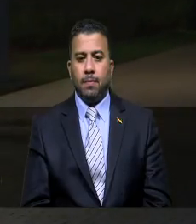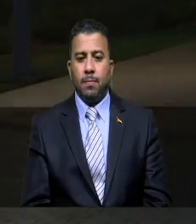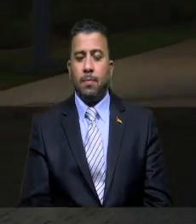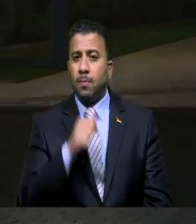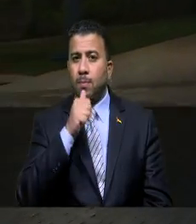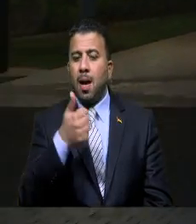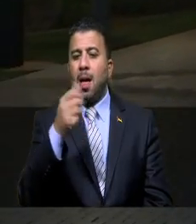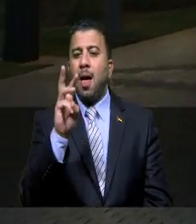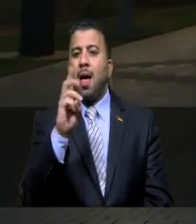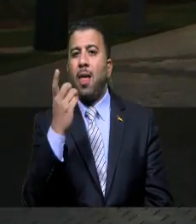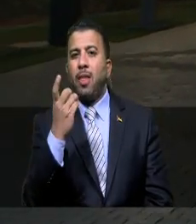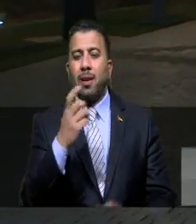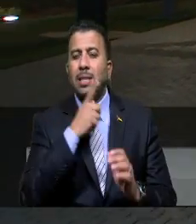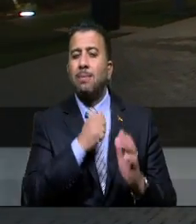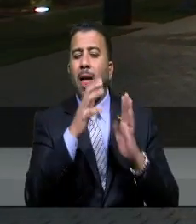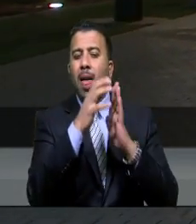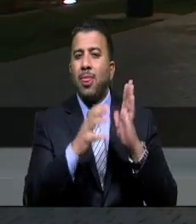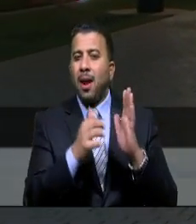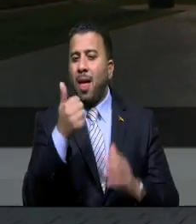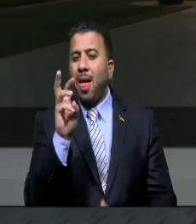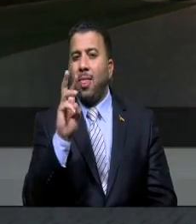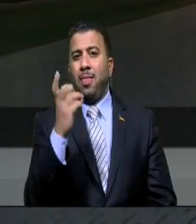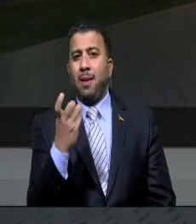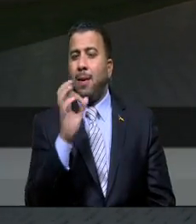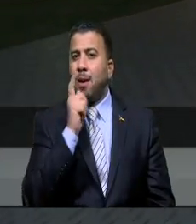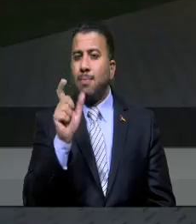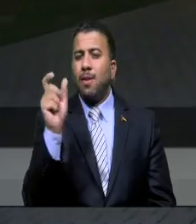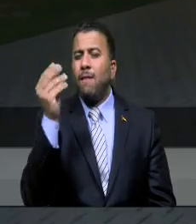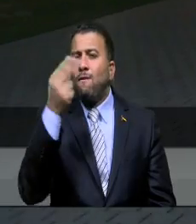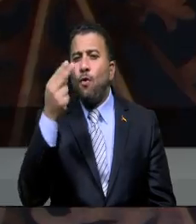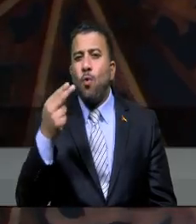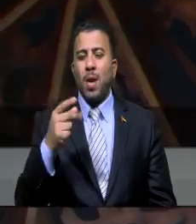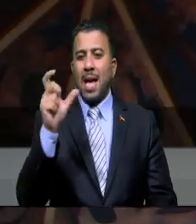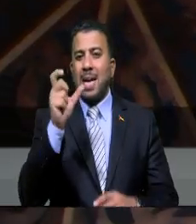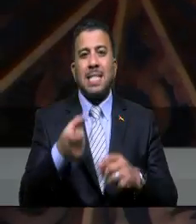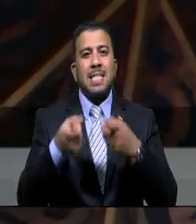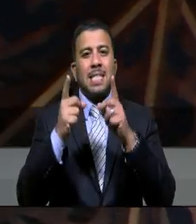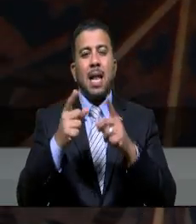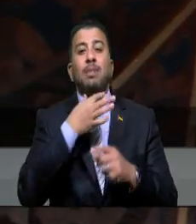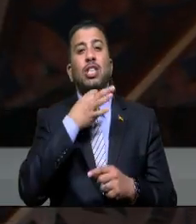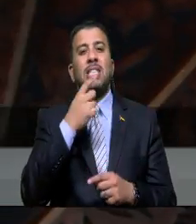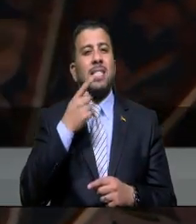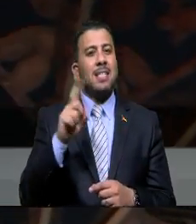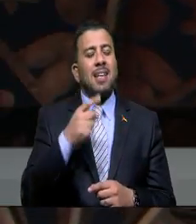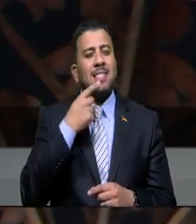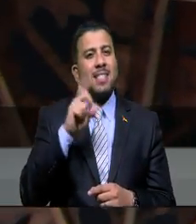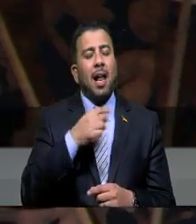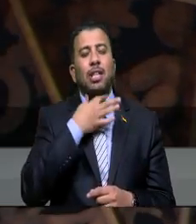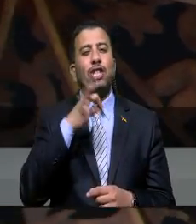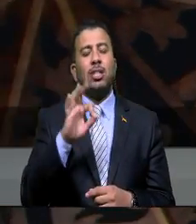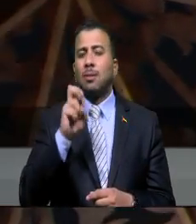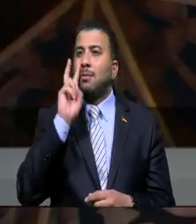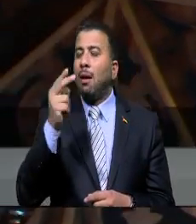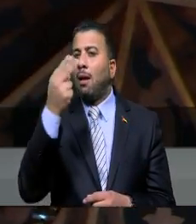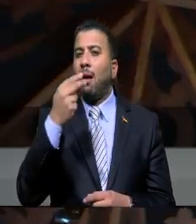أثر هو الثيمة التي يطل بها علينا مهرجان الفنون الإسلامية في دورته الجديدة ليعكس القيمة